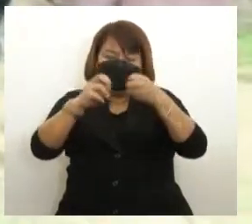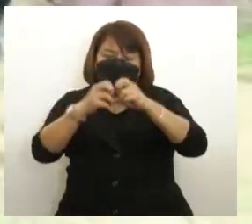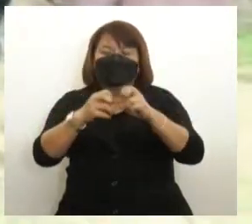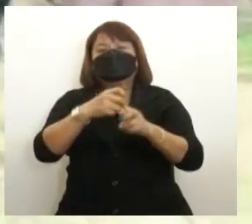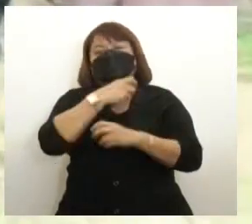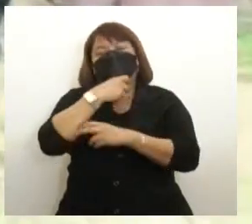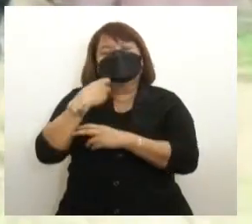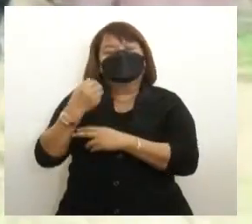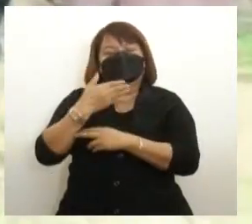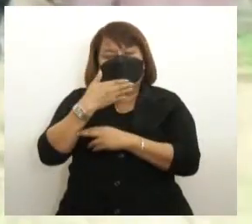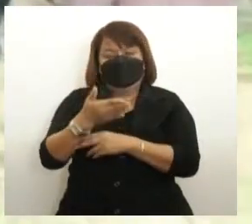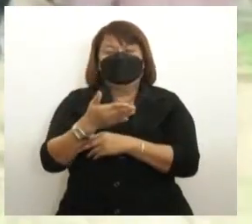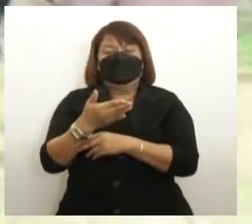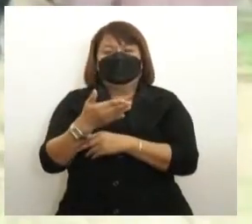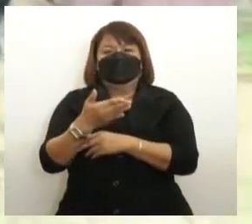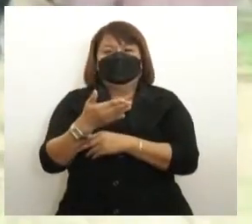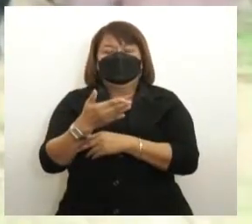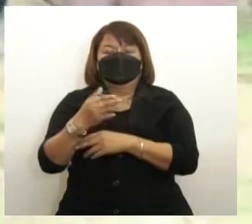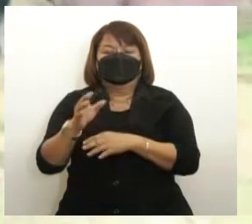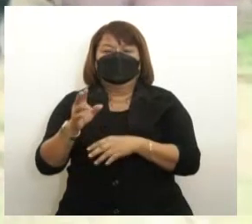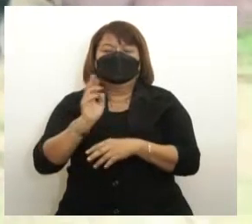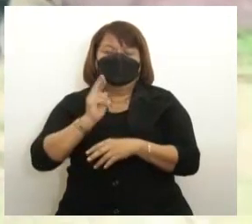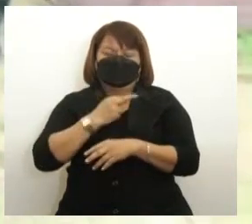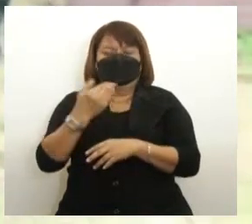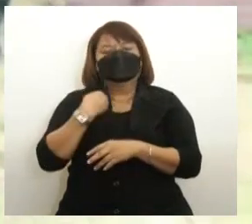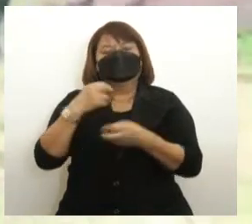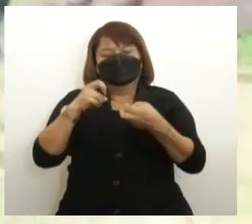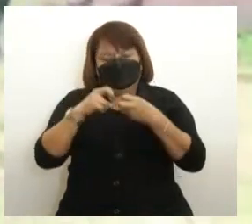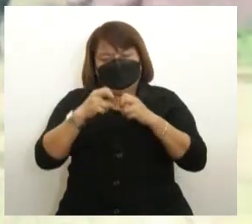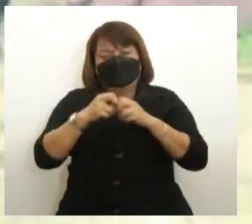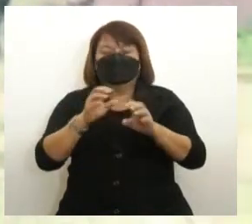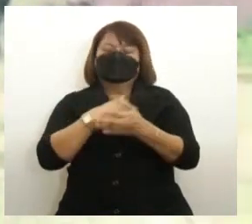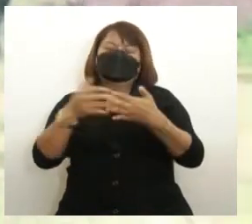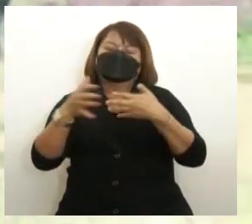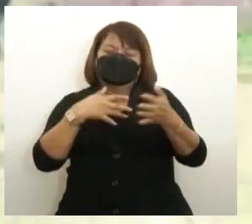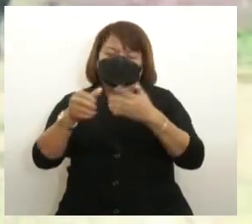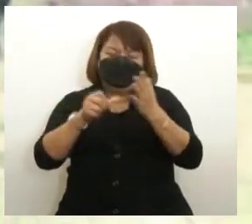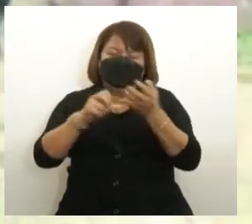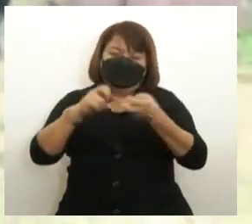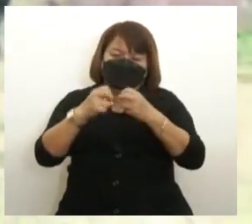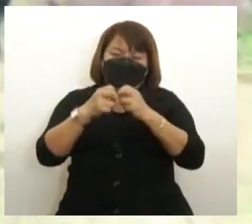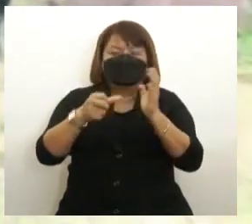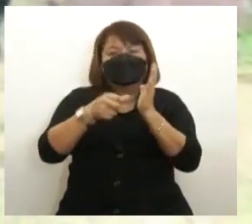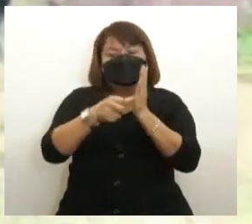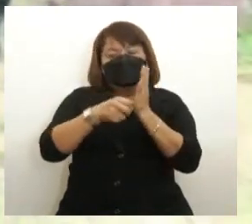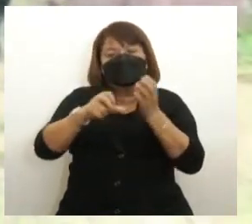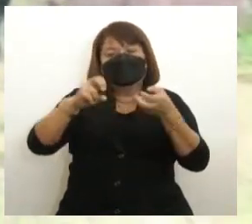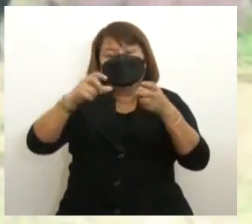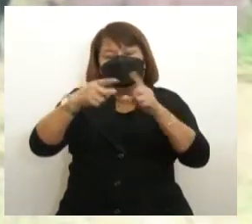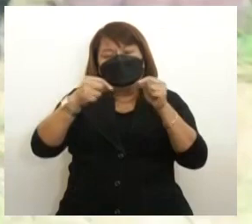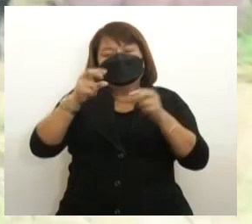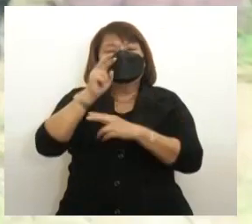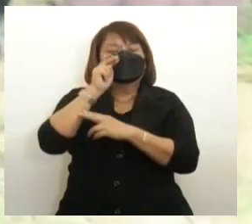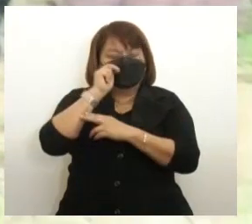นะครับแต่เราก็ไม่ย่อท้อนะครับเราก็หาวิธีป้องแก้ไขปัญหาเรื่องของน้ำนะครับเราก็ไปคุ้นเจอในเรื่อง